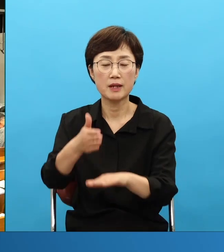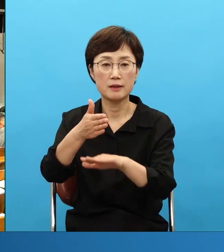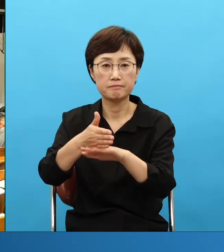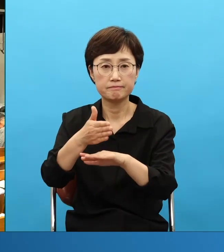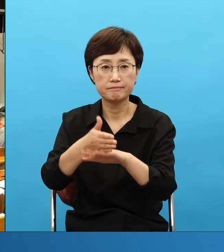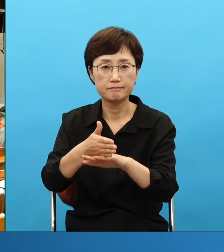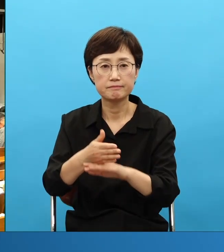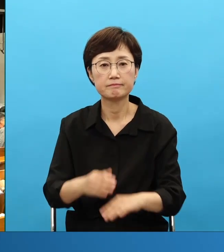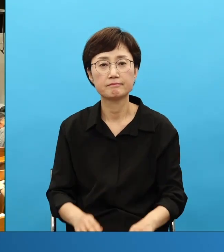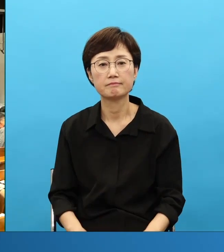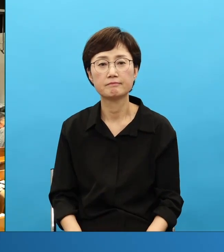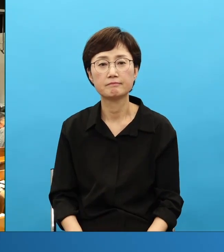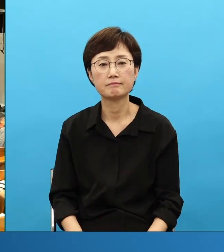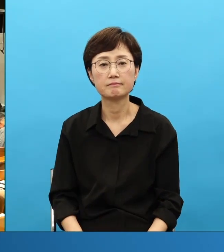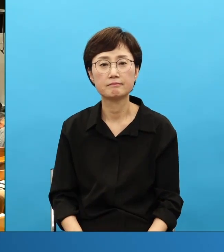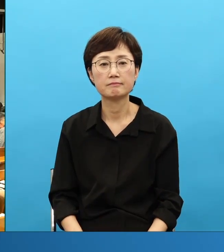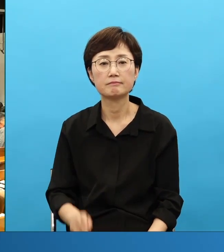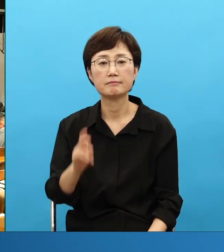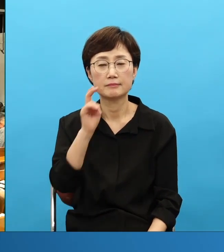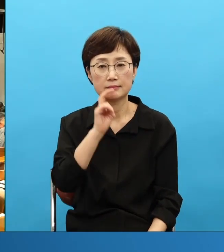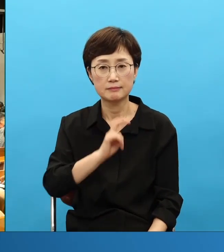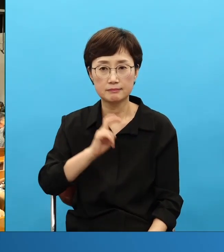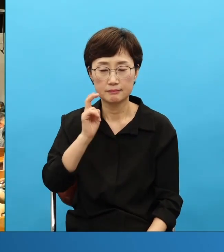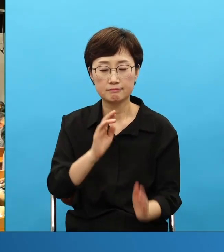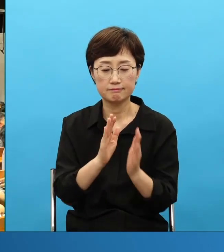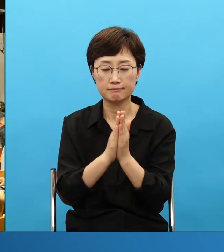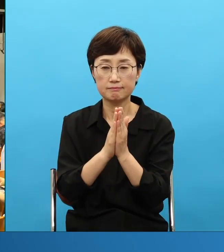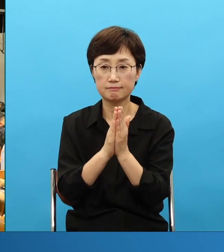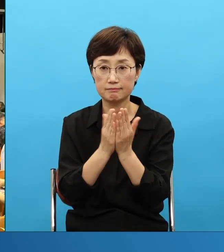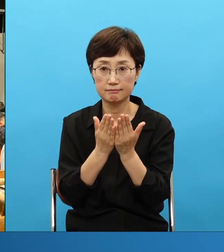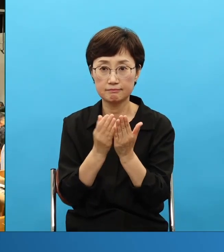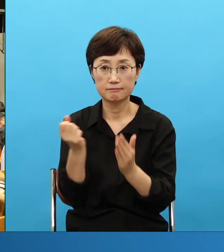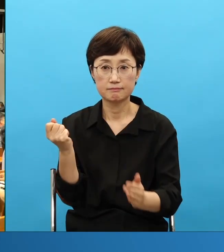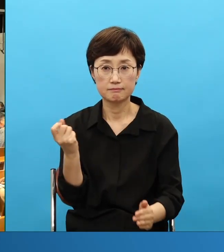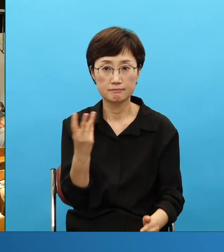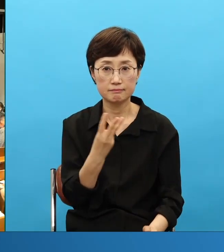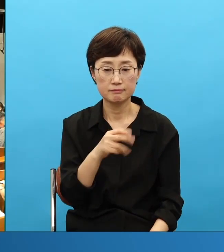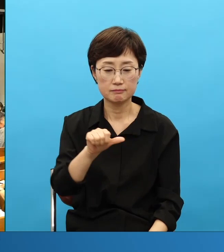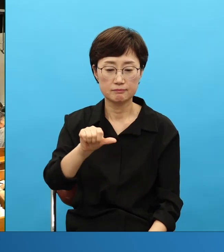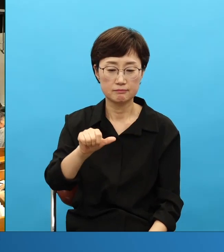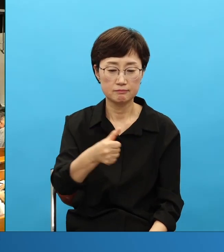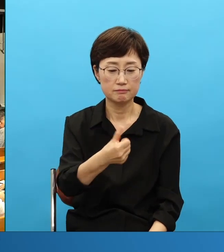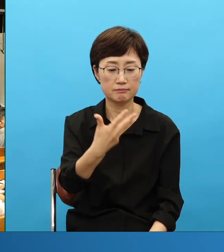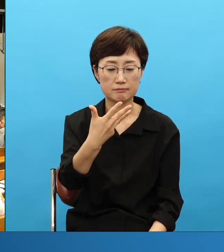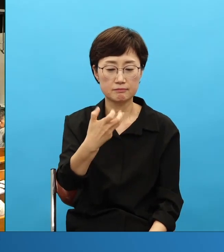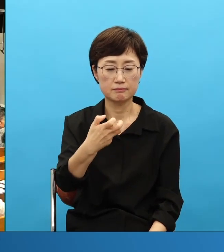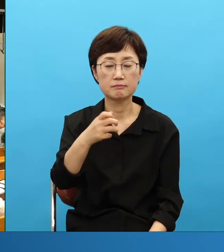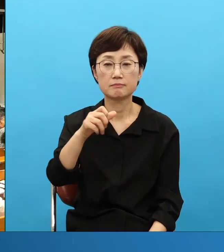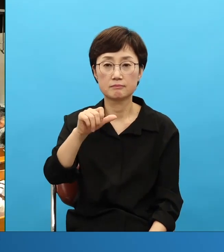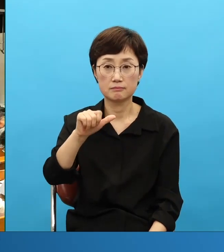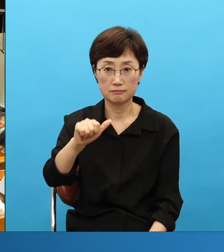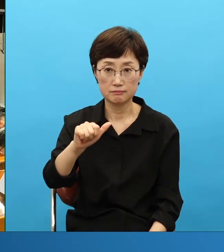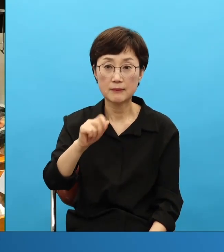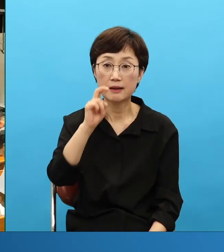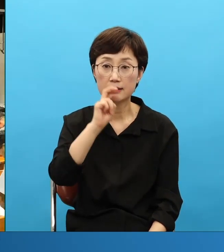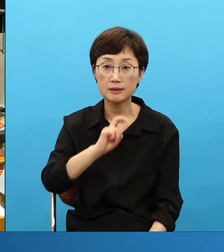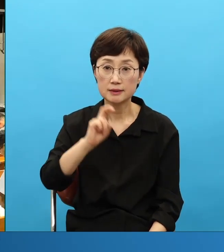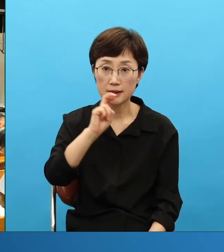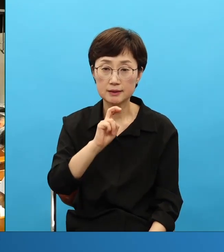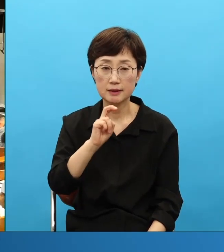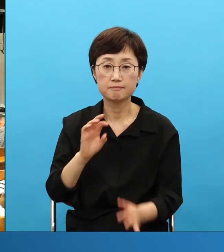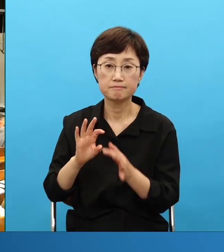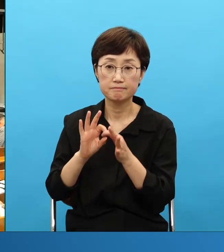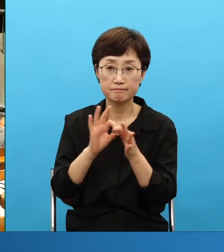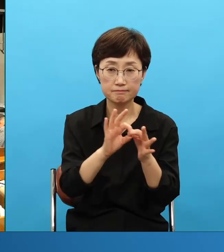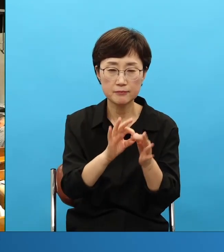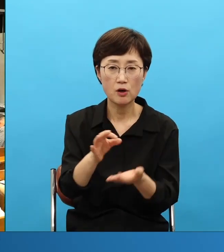감사합니다. Thank you. 이 찬송가 585장 찬송 드리면서 준비하신 예물 드리시겠습니다. At this time, we are